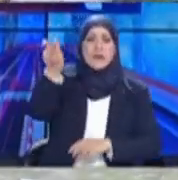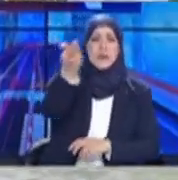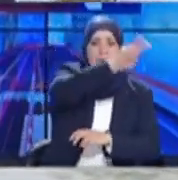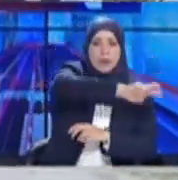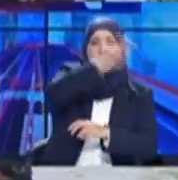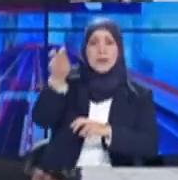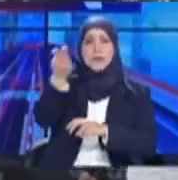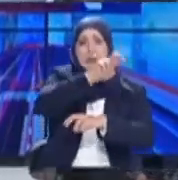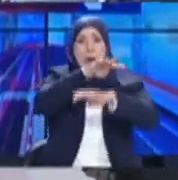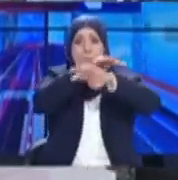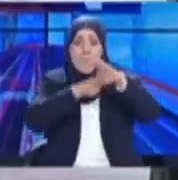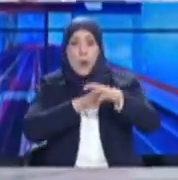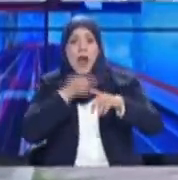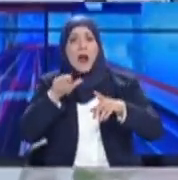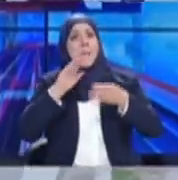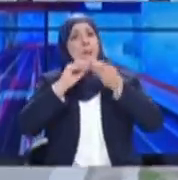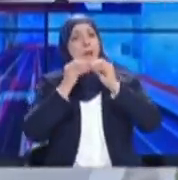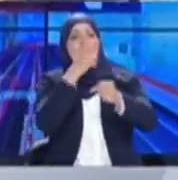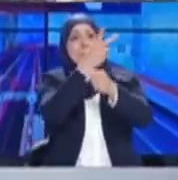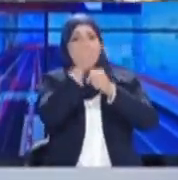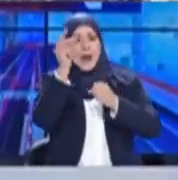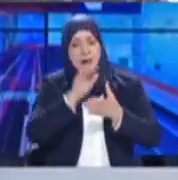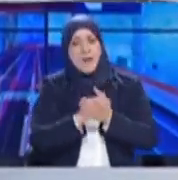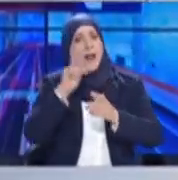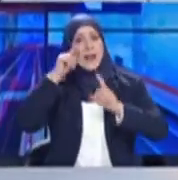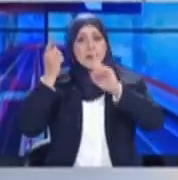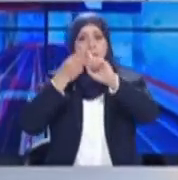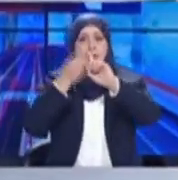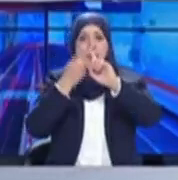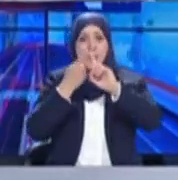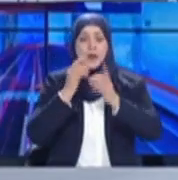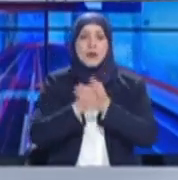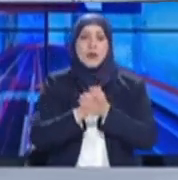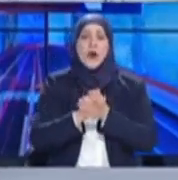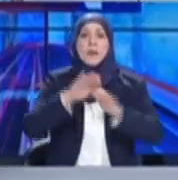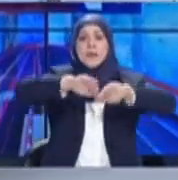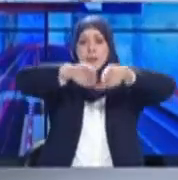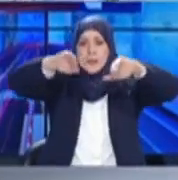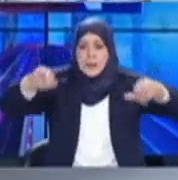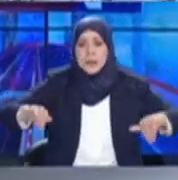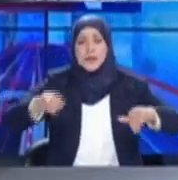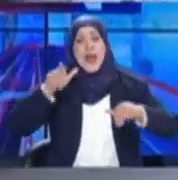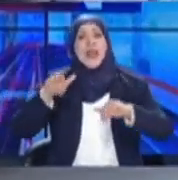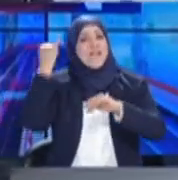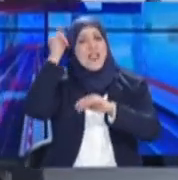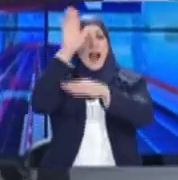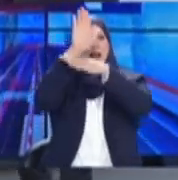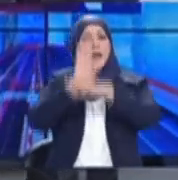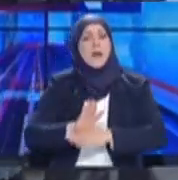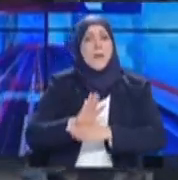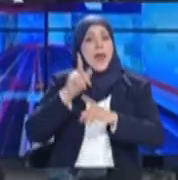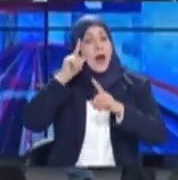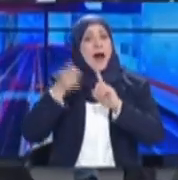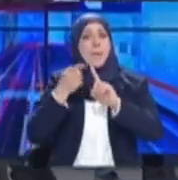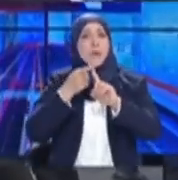غرفه الجلوس اه اه من من اه من ياخذوا